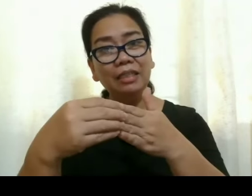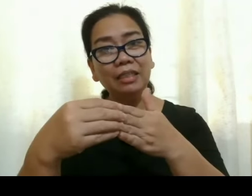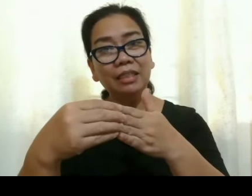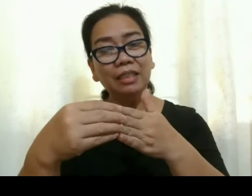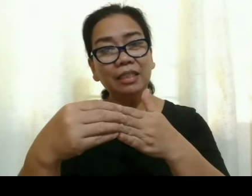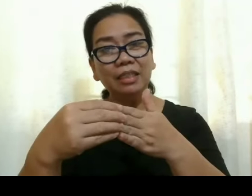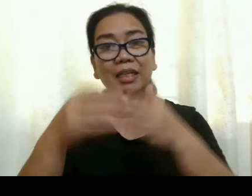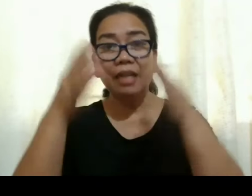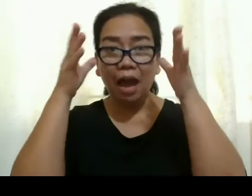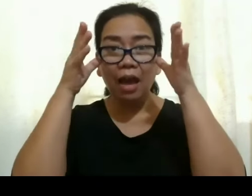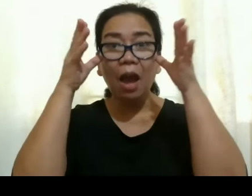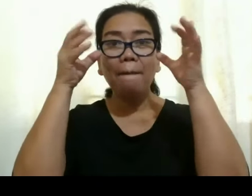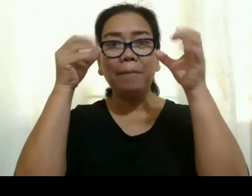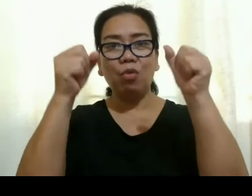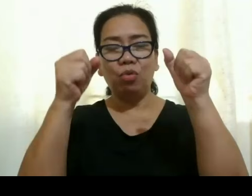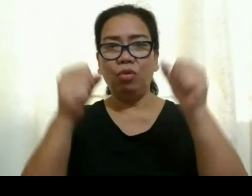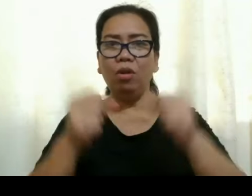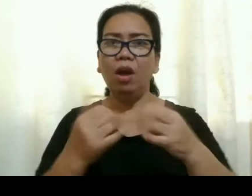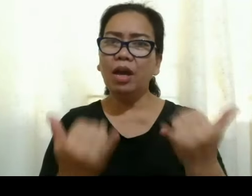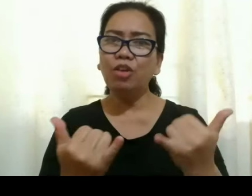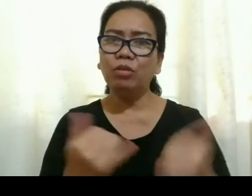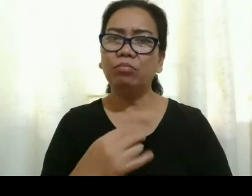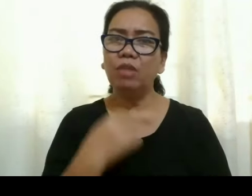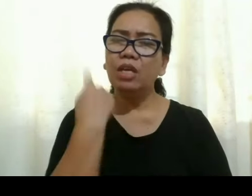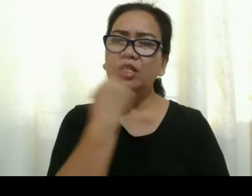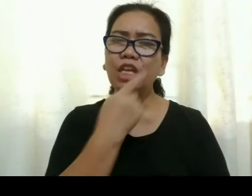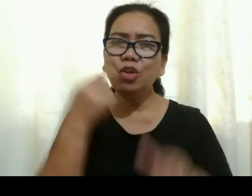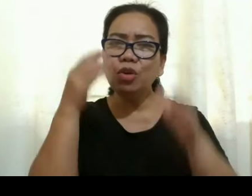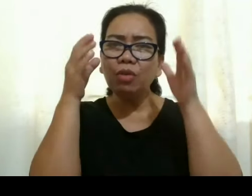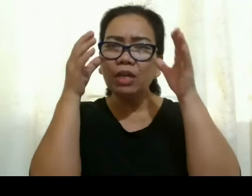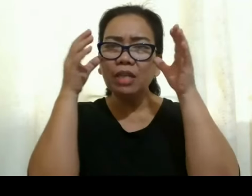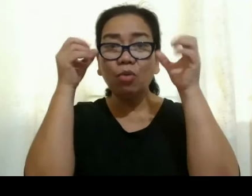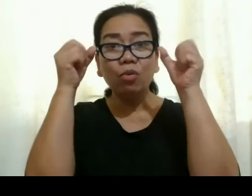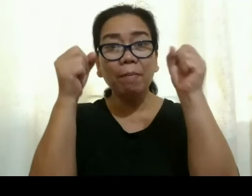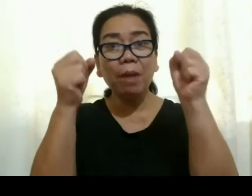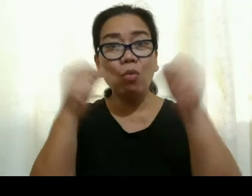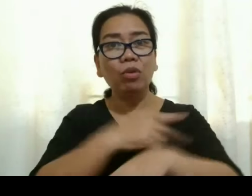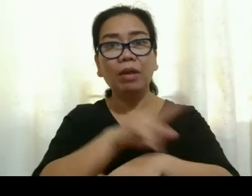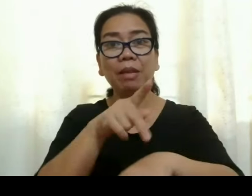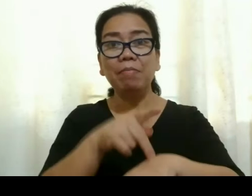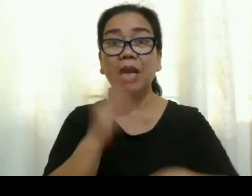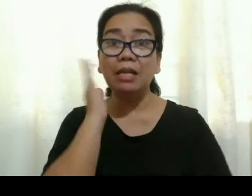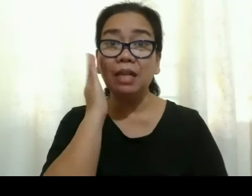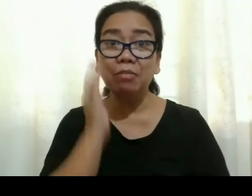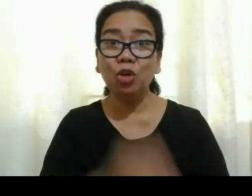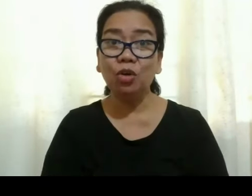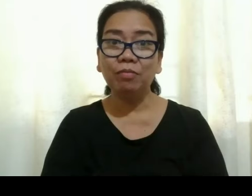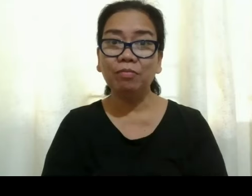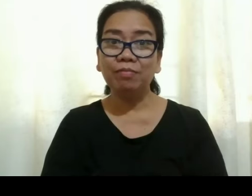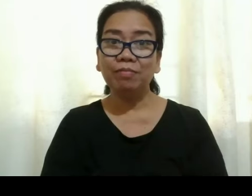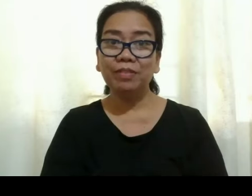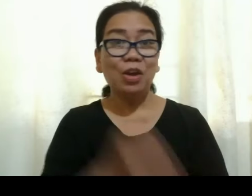pinamamahalaan ng Pangulo. Ngayon, sino yung kasalukuyang Pangulo ng Pilipinas? Alam